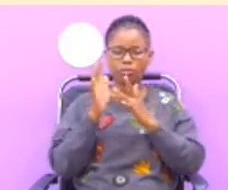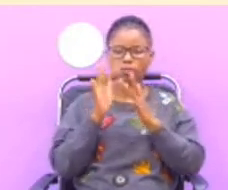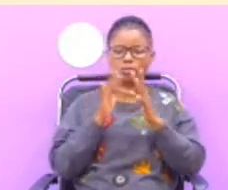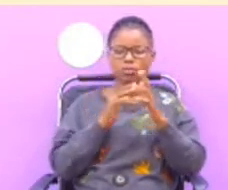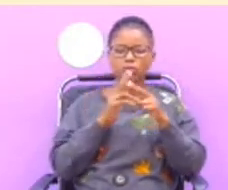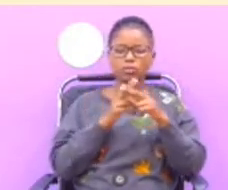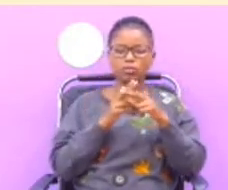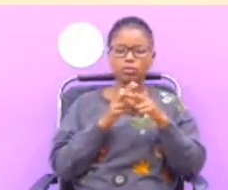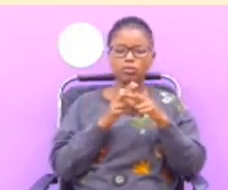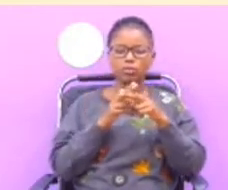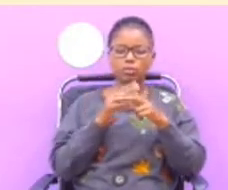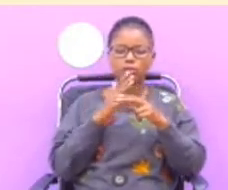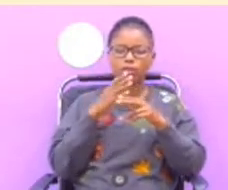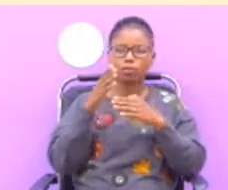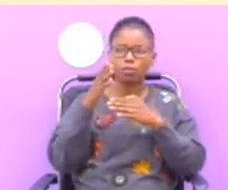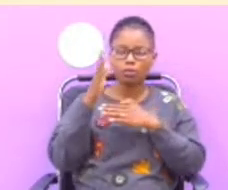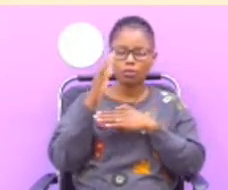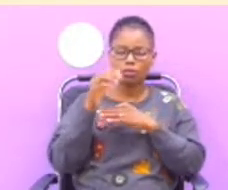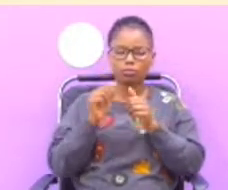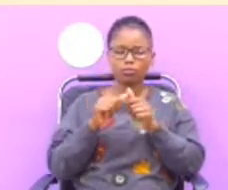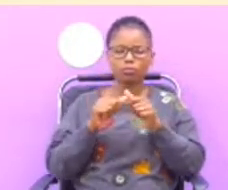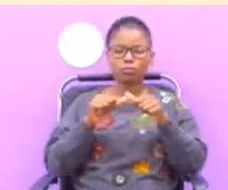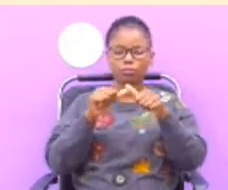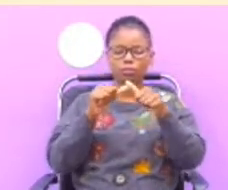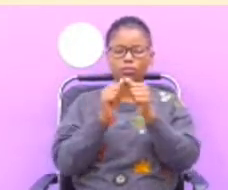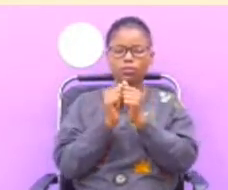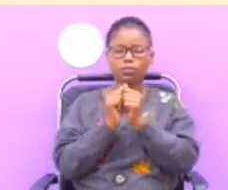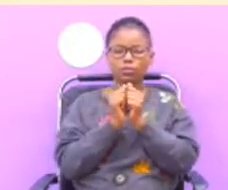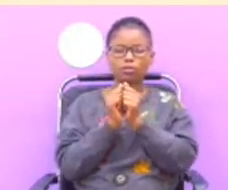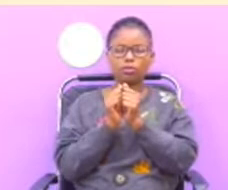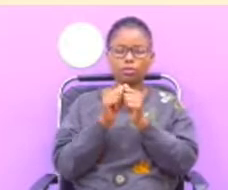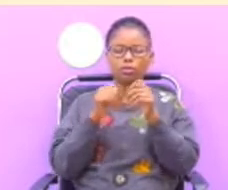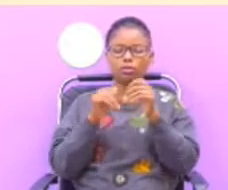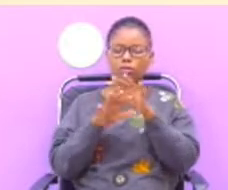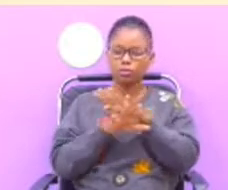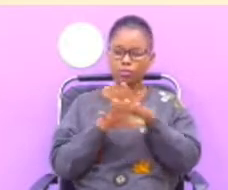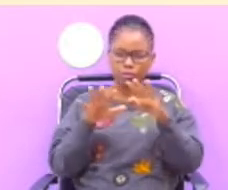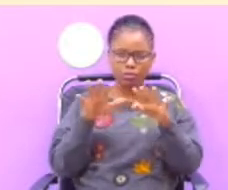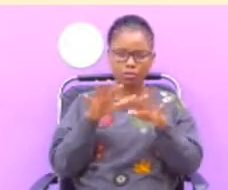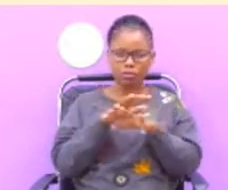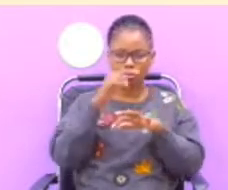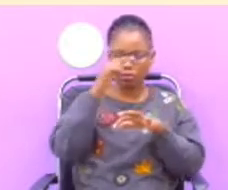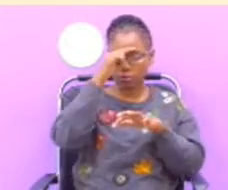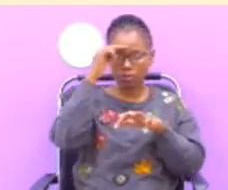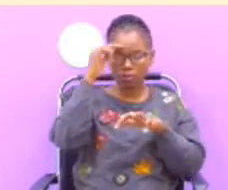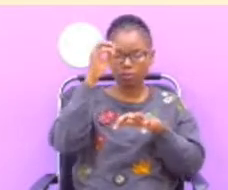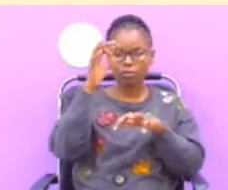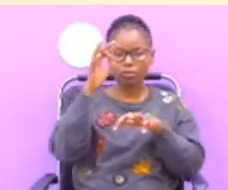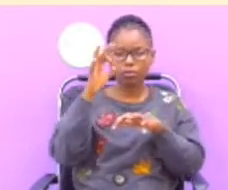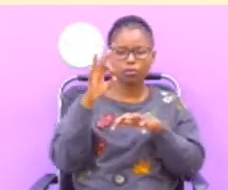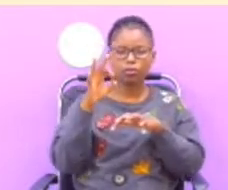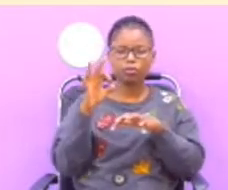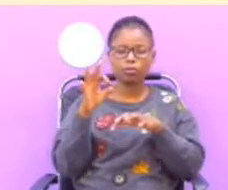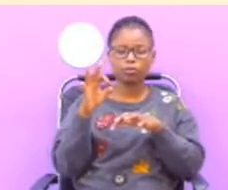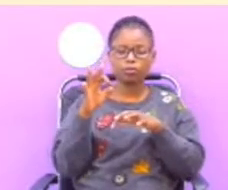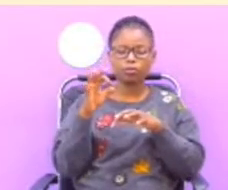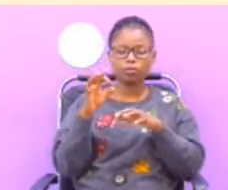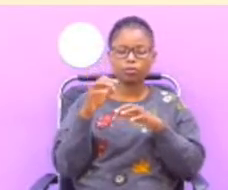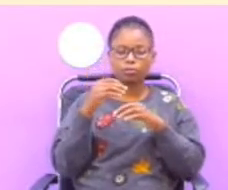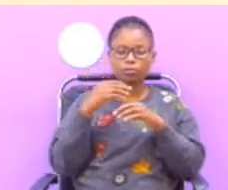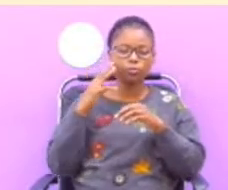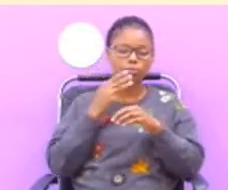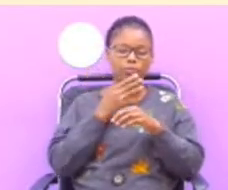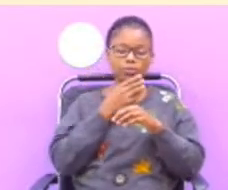Jesu na Ngai witũ atwarane hamwe nawe maũndũ-inĩ mothe nĩ tondũ wa tha cia Ngai na tha cia Ngai witũ nĩ